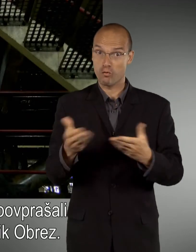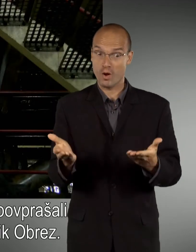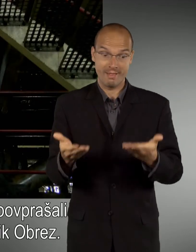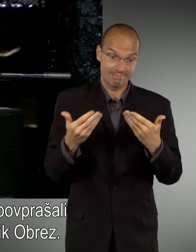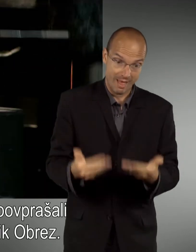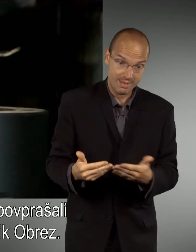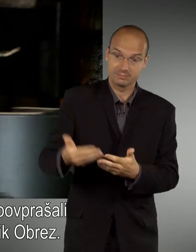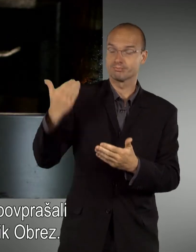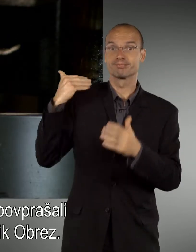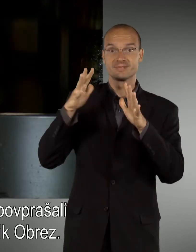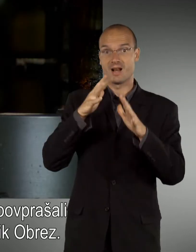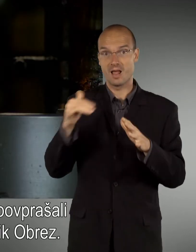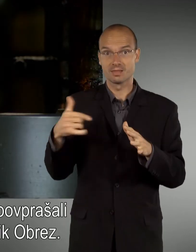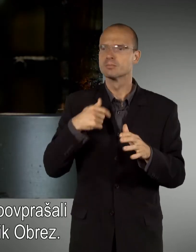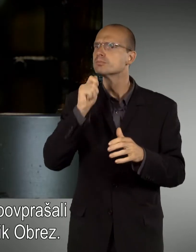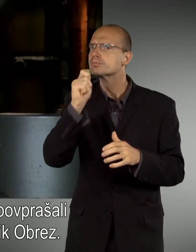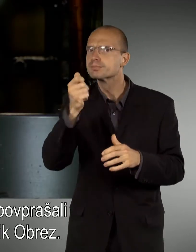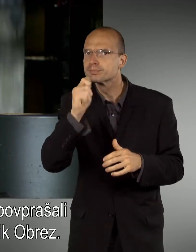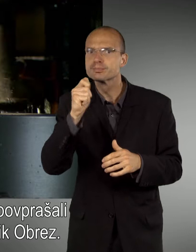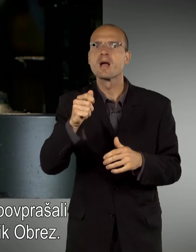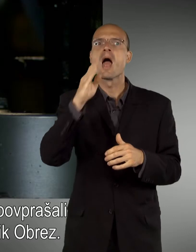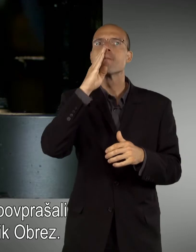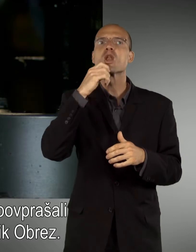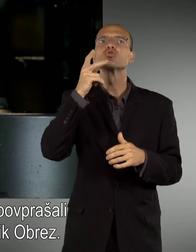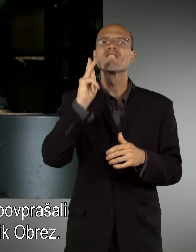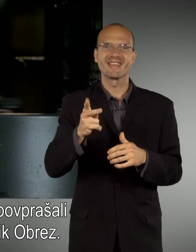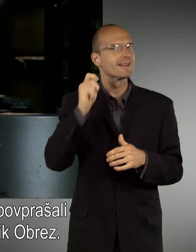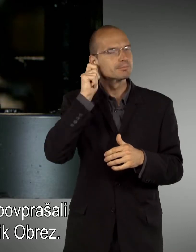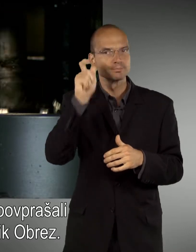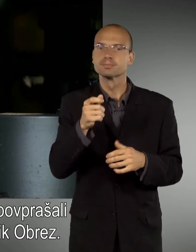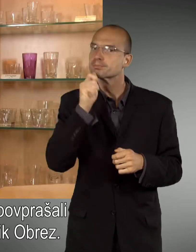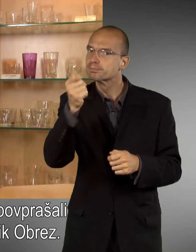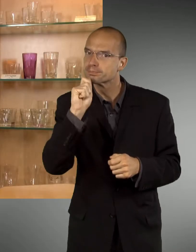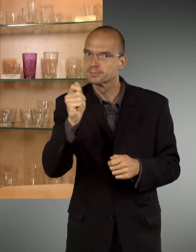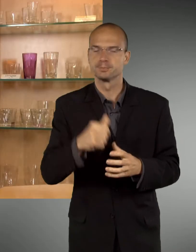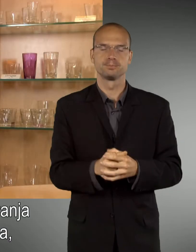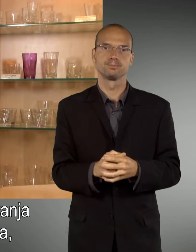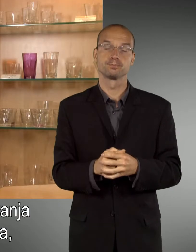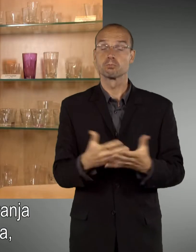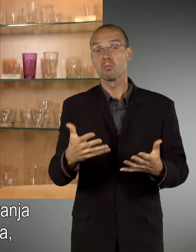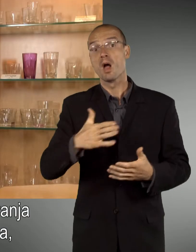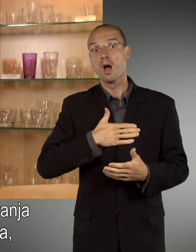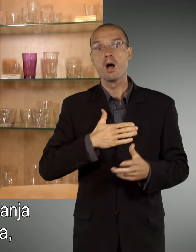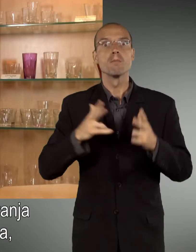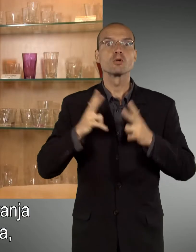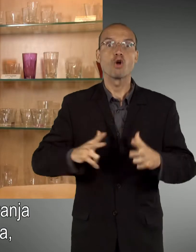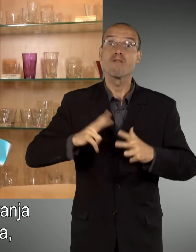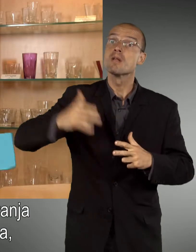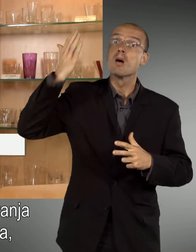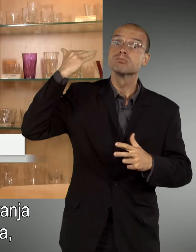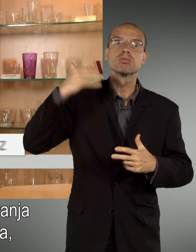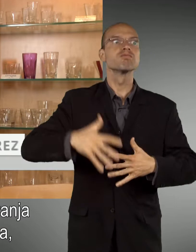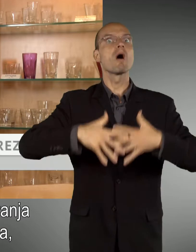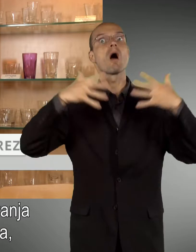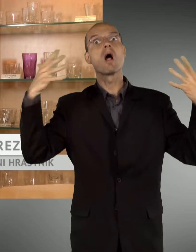pred 10 leti smo povprašali Mihaelo Merzdovnik-Obrez. Naša pričakovanja so bila velika,